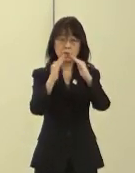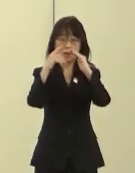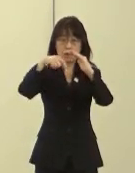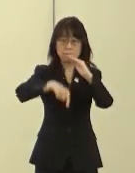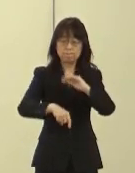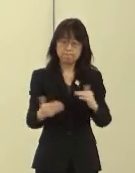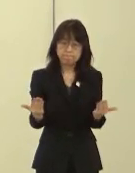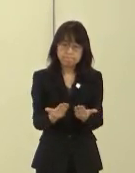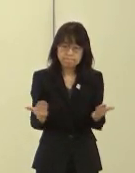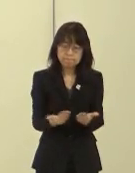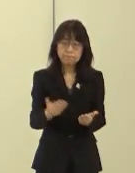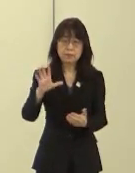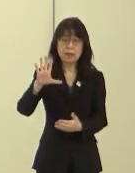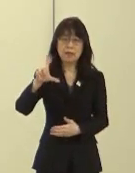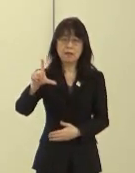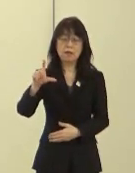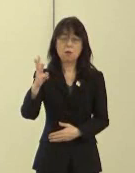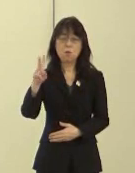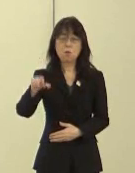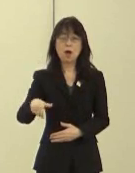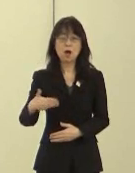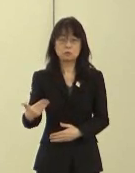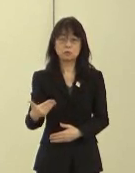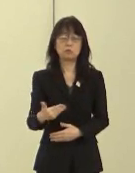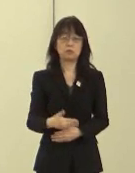ことで職場への